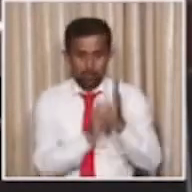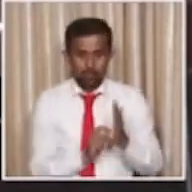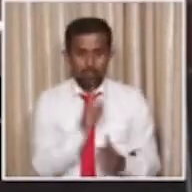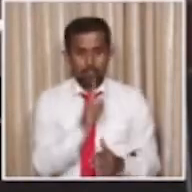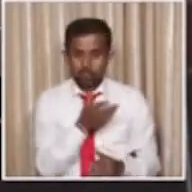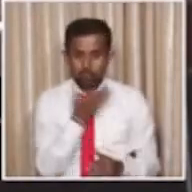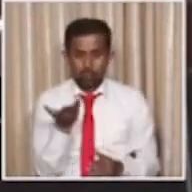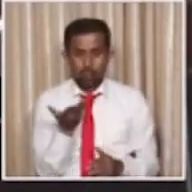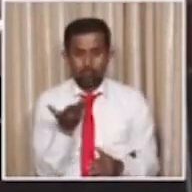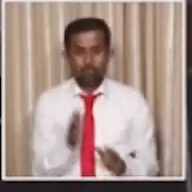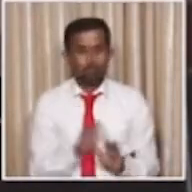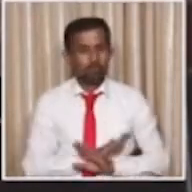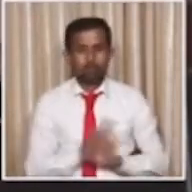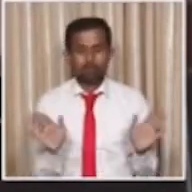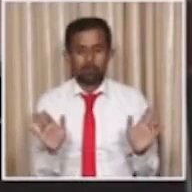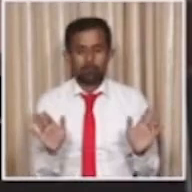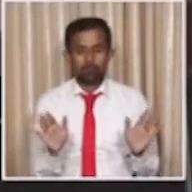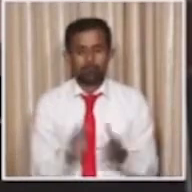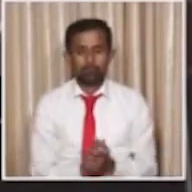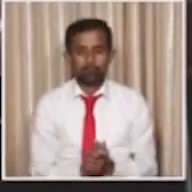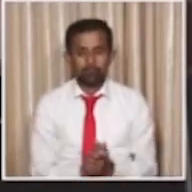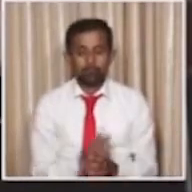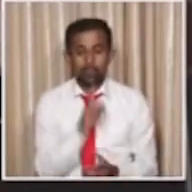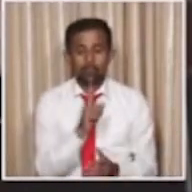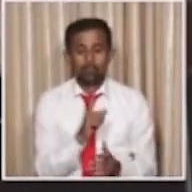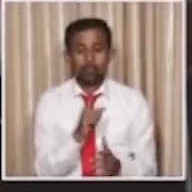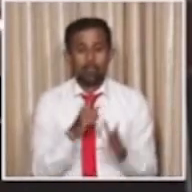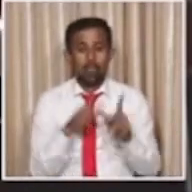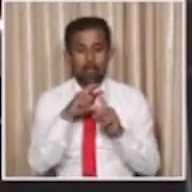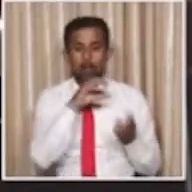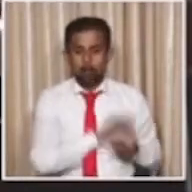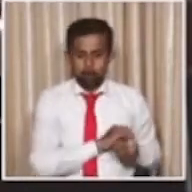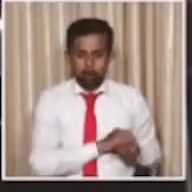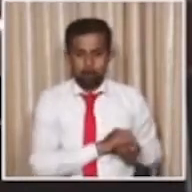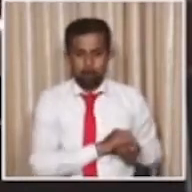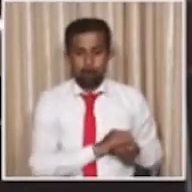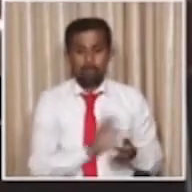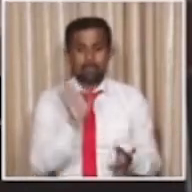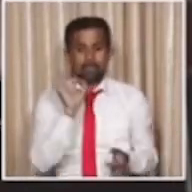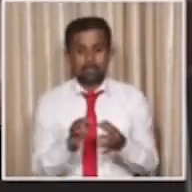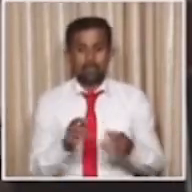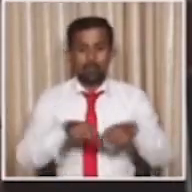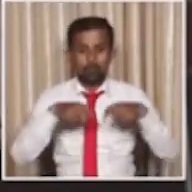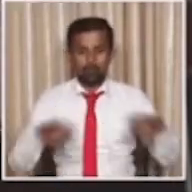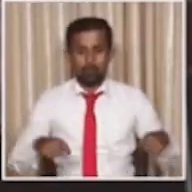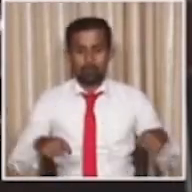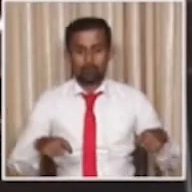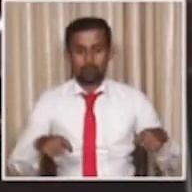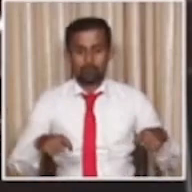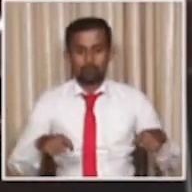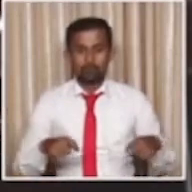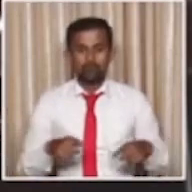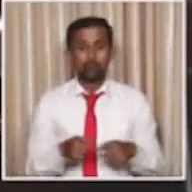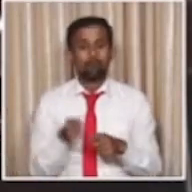වන්දිය මොකද්ද කියලා. ඒක නෙවෙයි මුලාසුරණ මන්ත්‍රීතුමනි කිව්වේ. කිව්වේ ඩිපොසිට් එකක් තියාගන්න මේ ගින්නට අපිට ගිය වියදම මේක නිවන්න